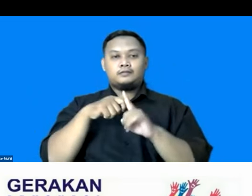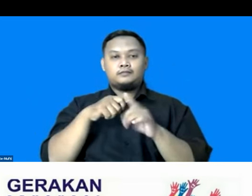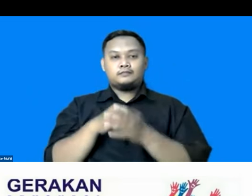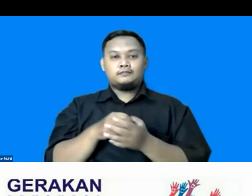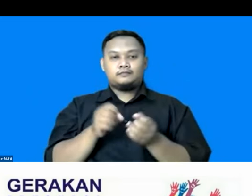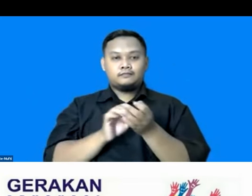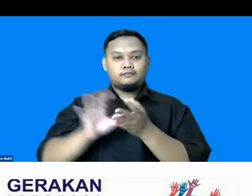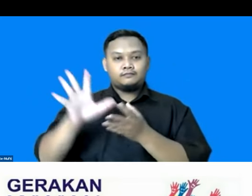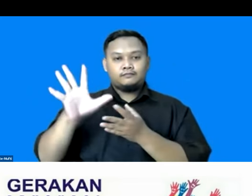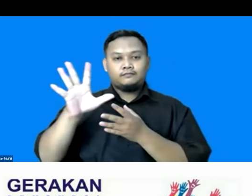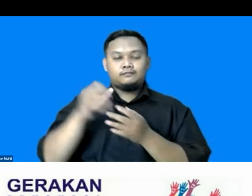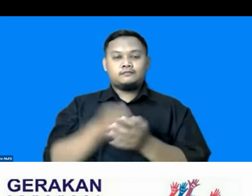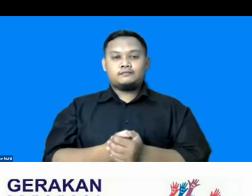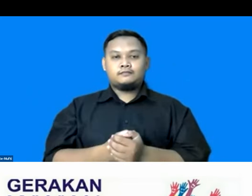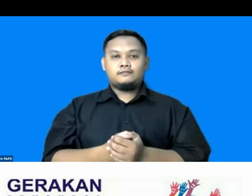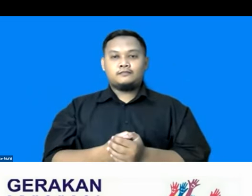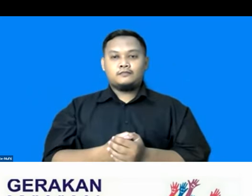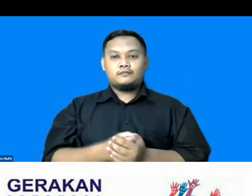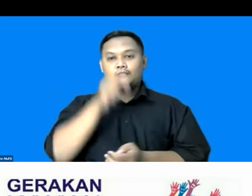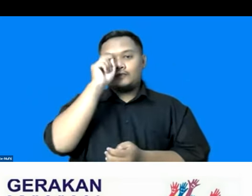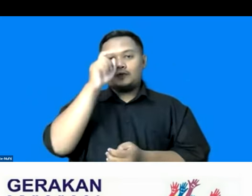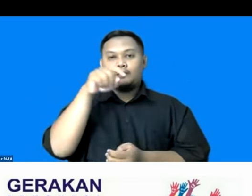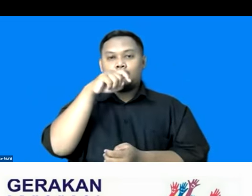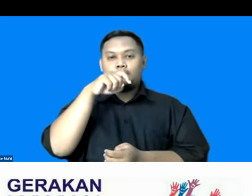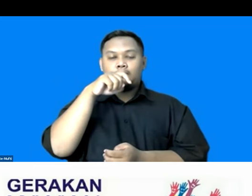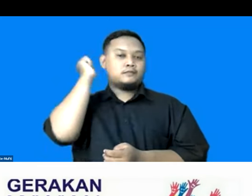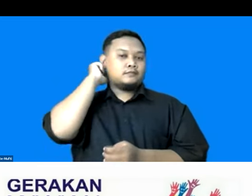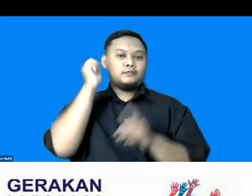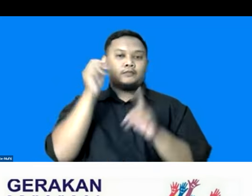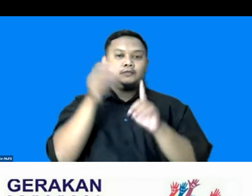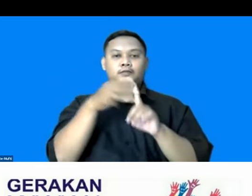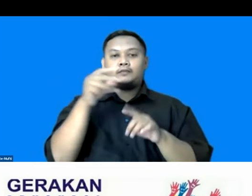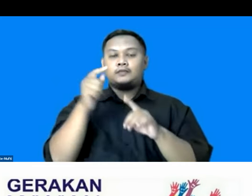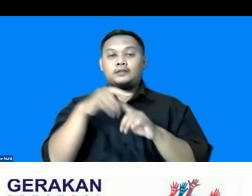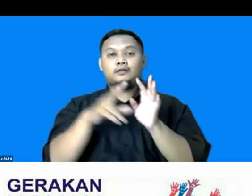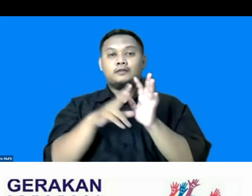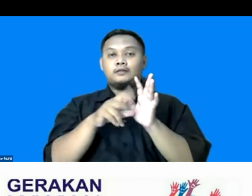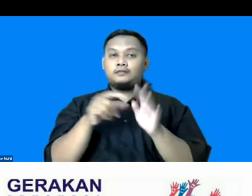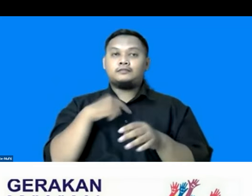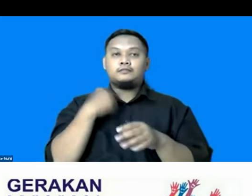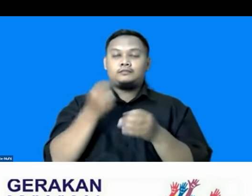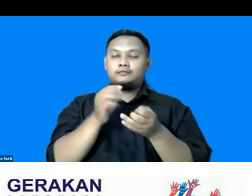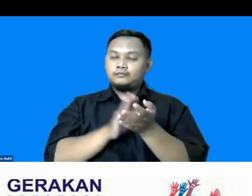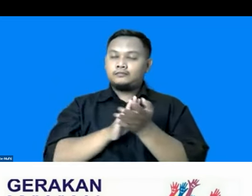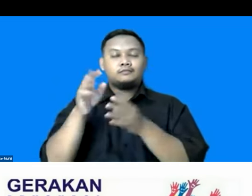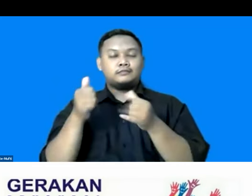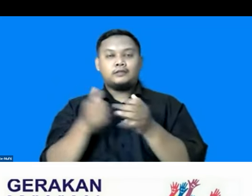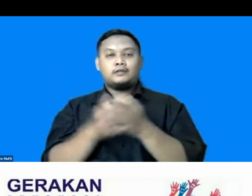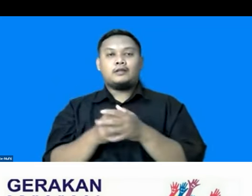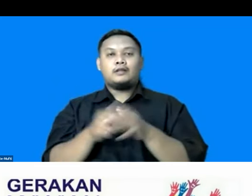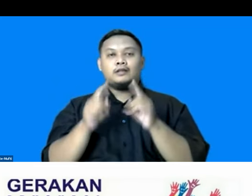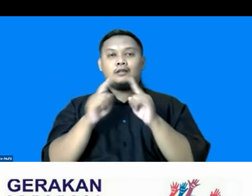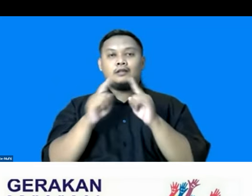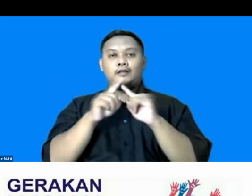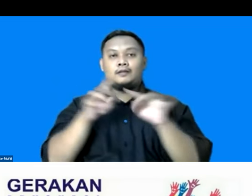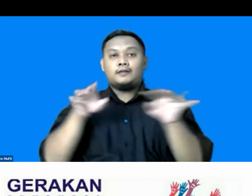Untuk paparannya Bu Berti, nanti mungkin sore setelah acara nanti kami bisa upload, tapi materi saya dan Pak Hersen sudah